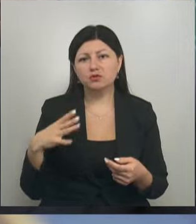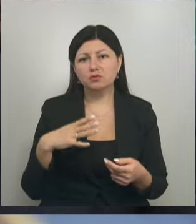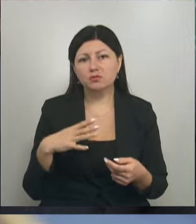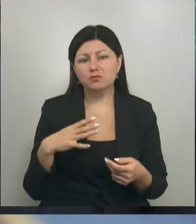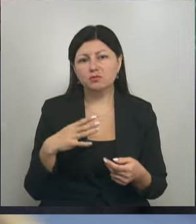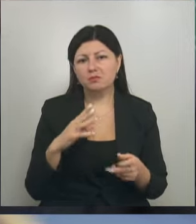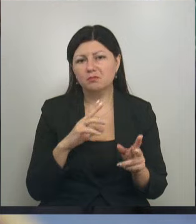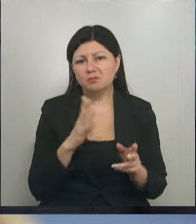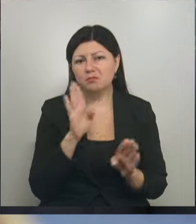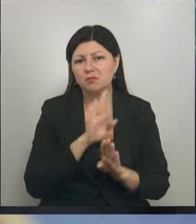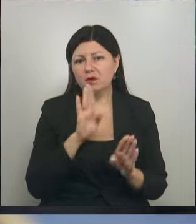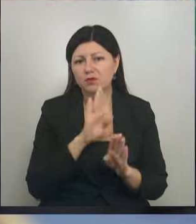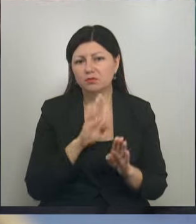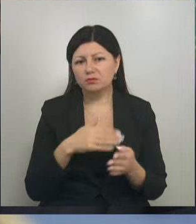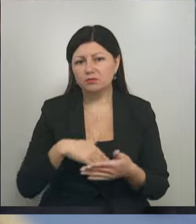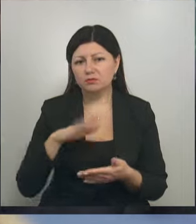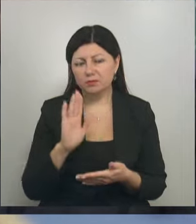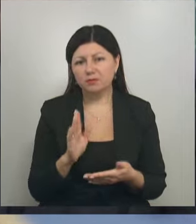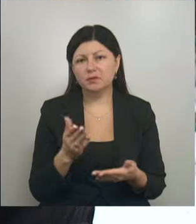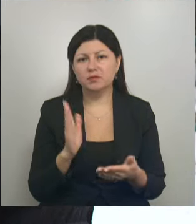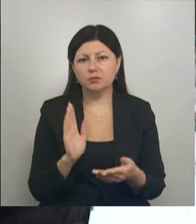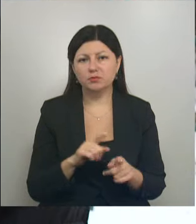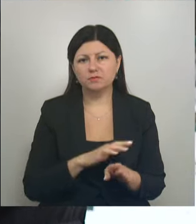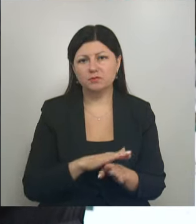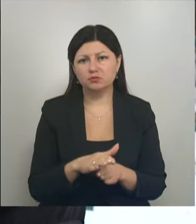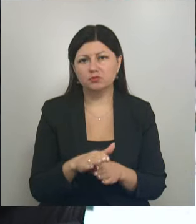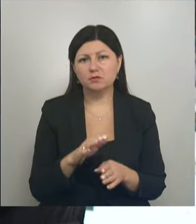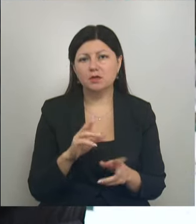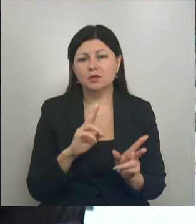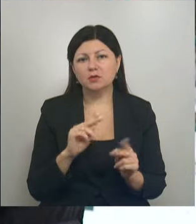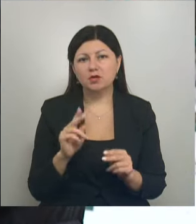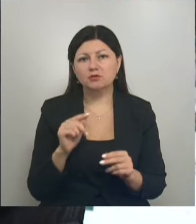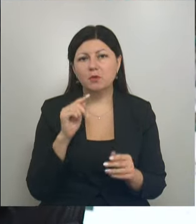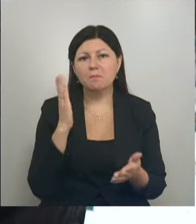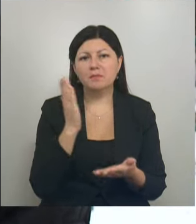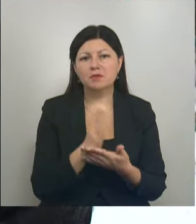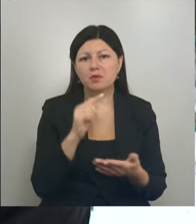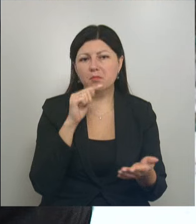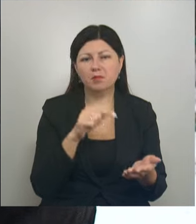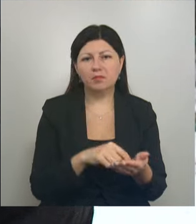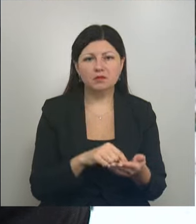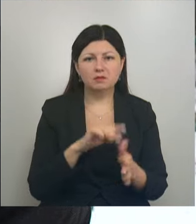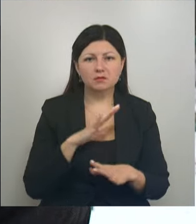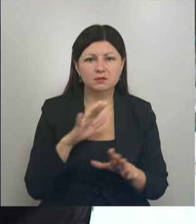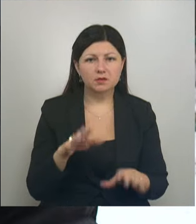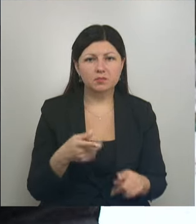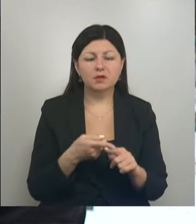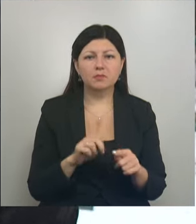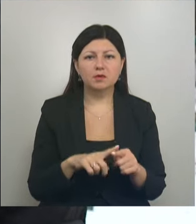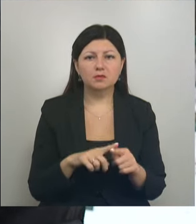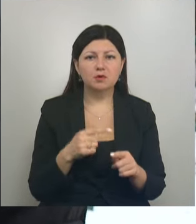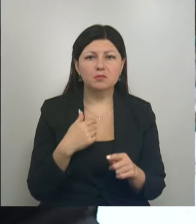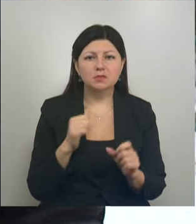более благоприятных погодных условий для того, чтобы ее осуществить. К счастью, прямых попаданий не было ни в один из корпусов, поэтому